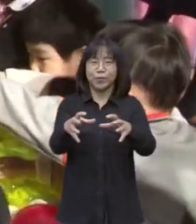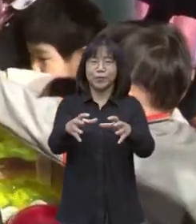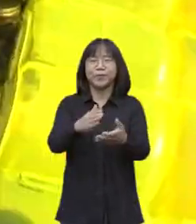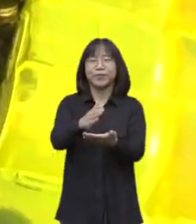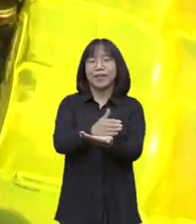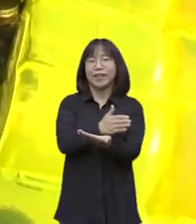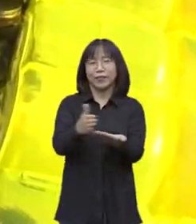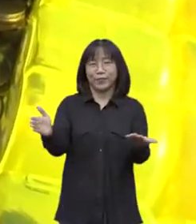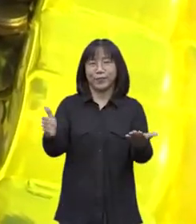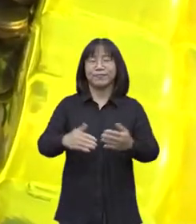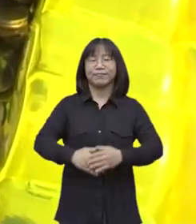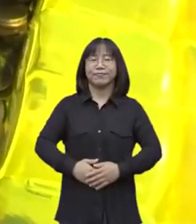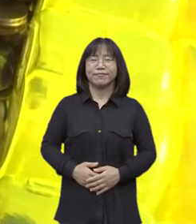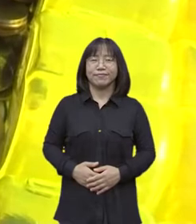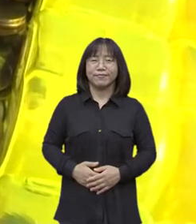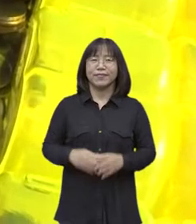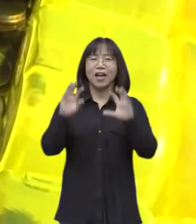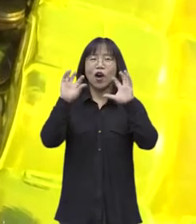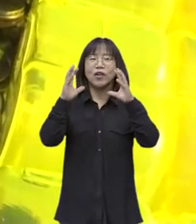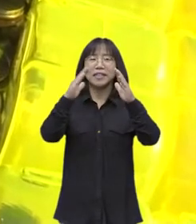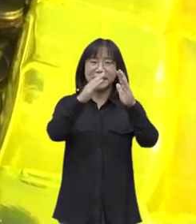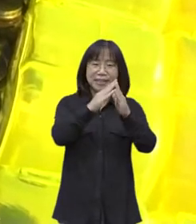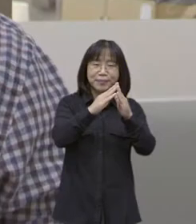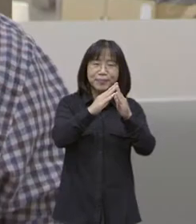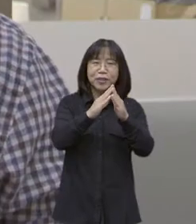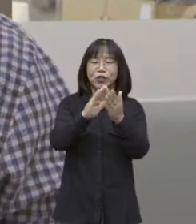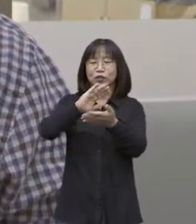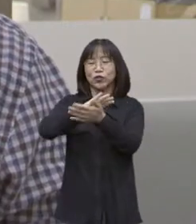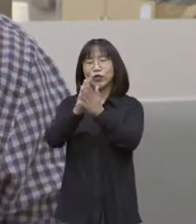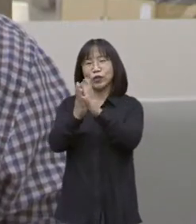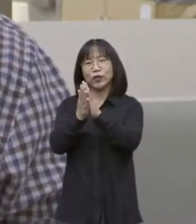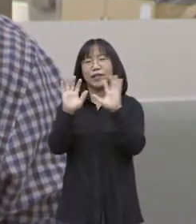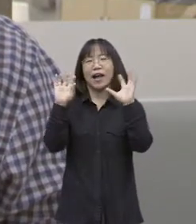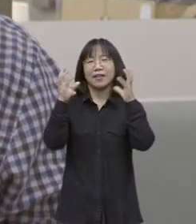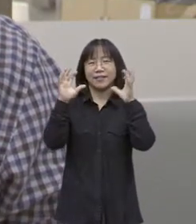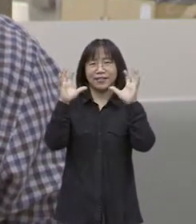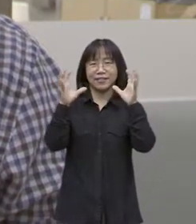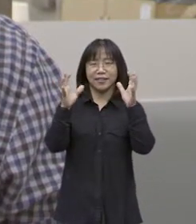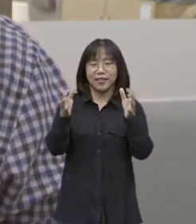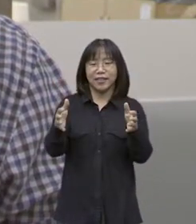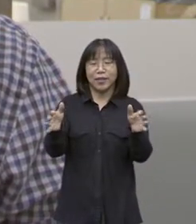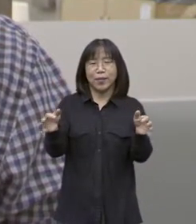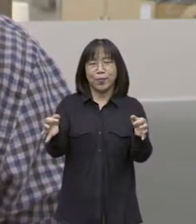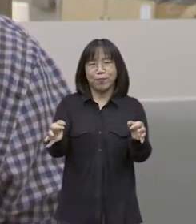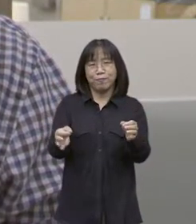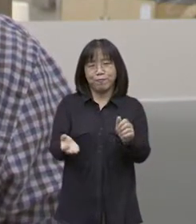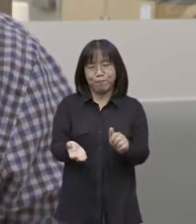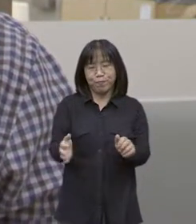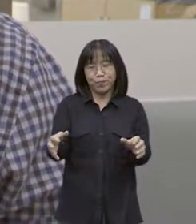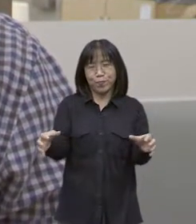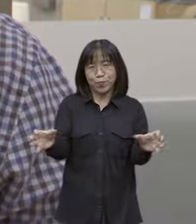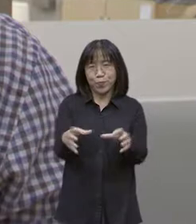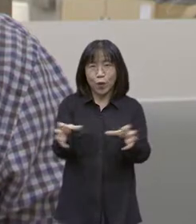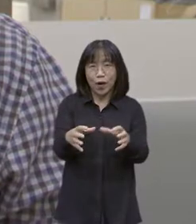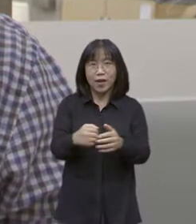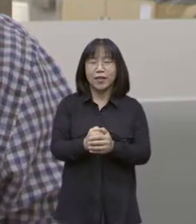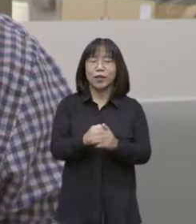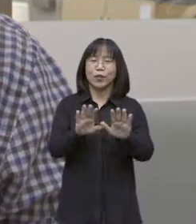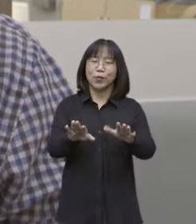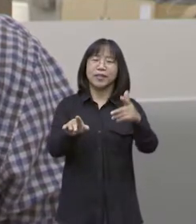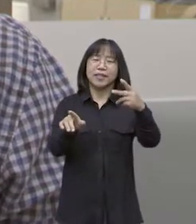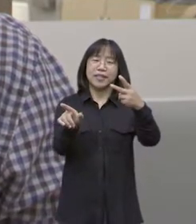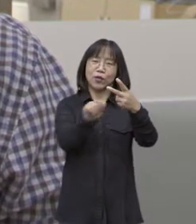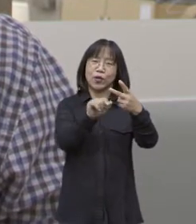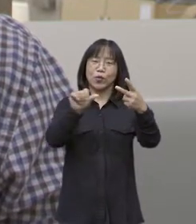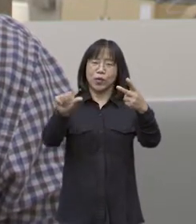나눔 활동입니다. 어린이집과 사립 유치원 원아들이 고사리 손으로 모금한 사랑의 저금통은 2월 5일까지